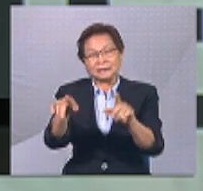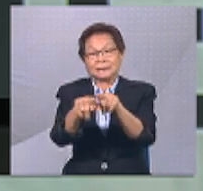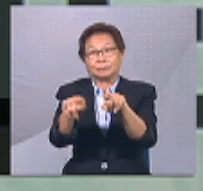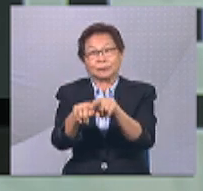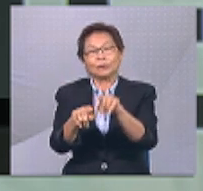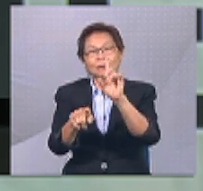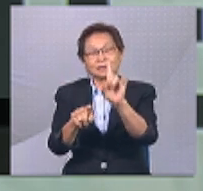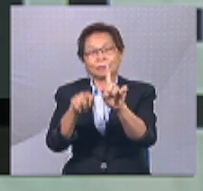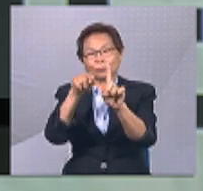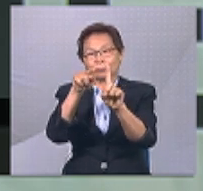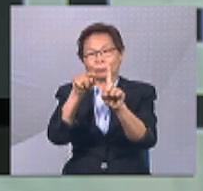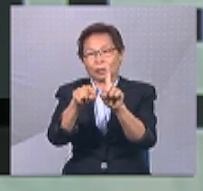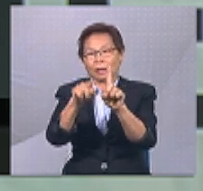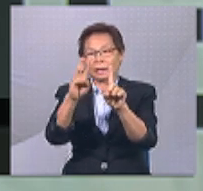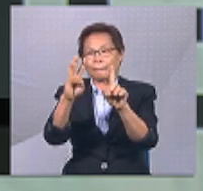dengan